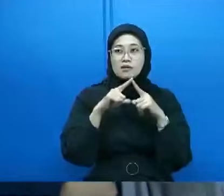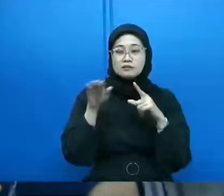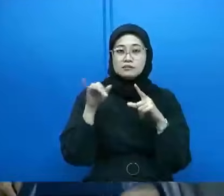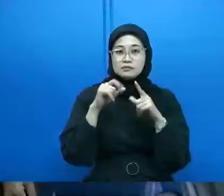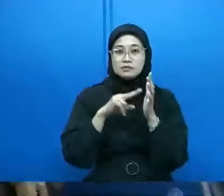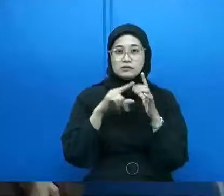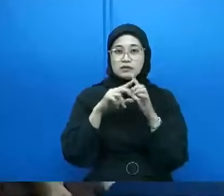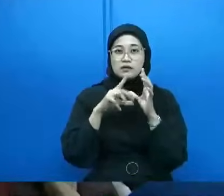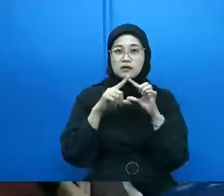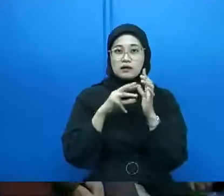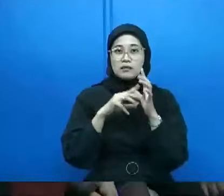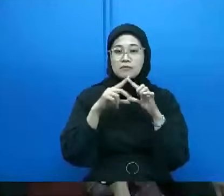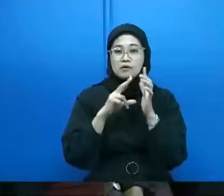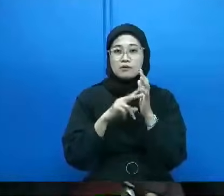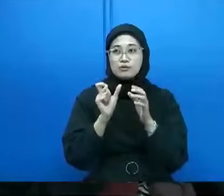wahajaru